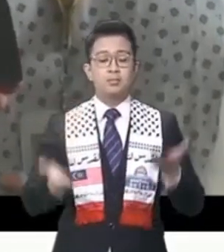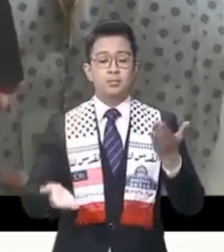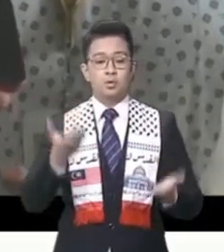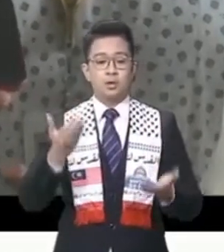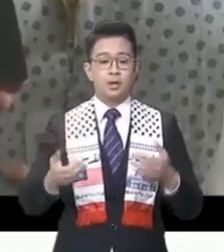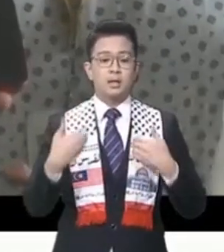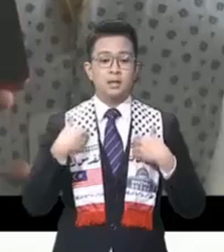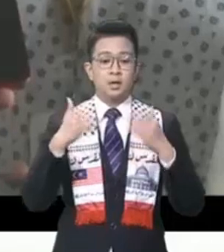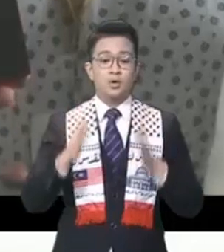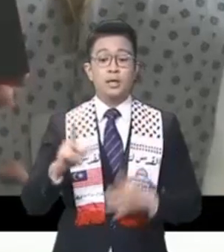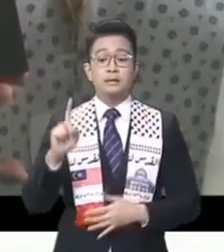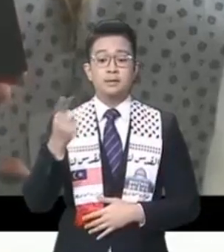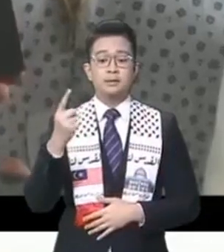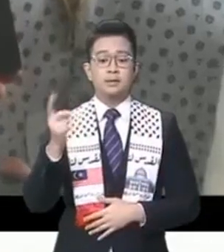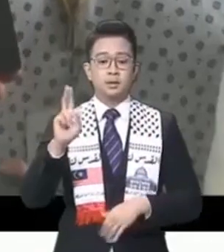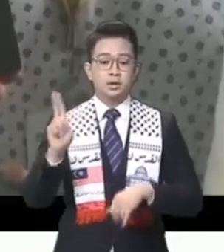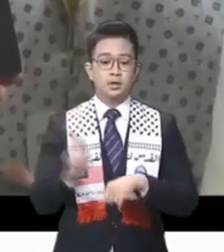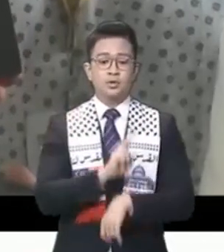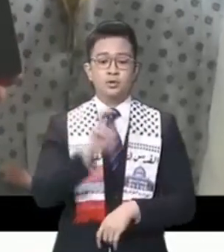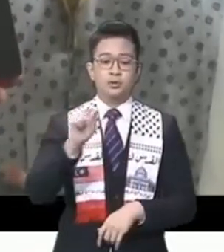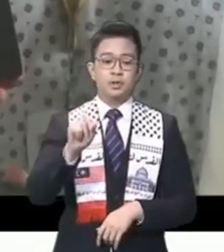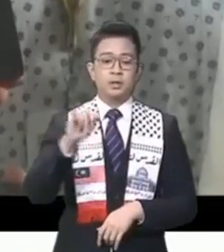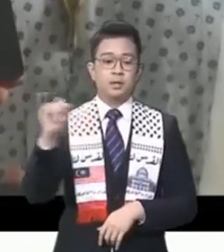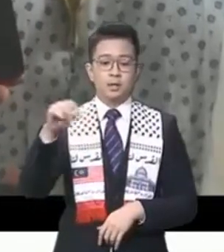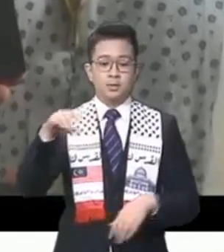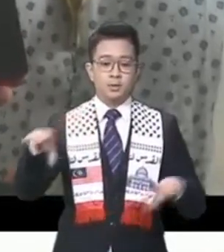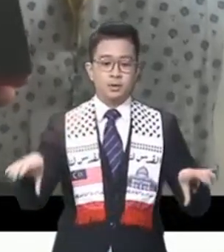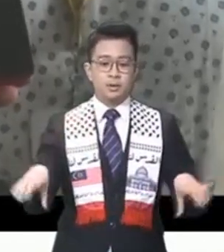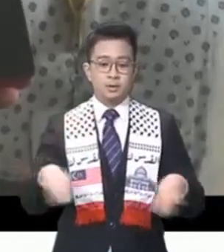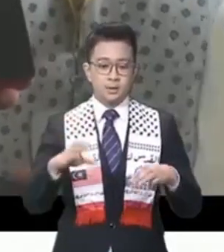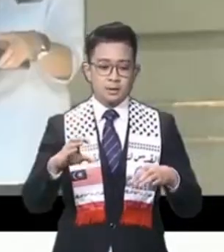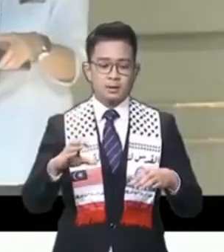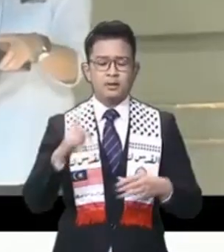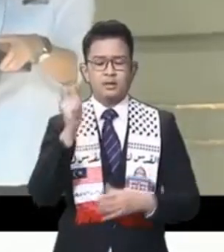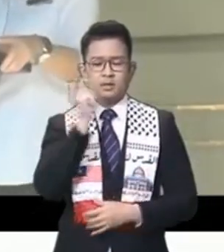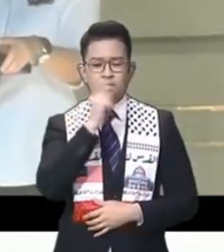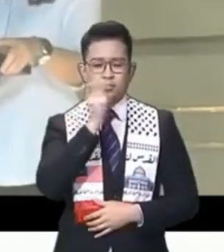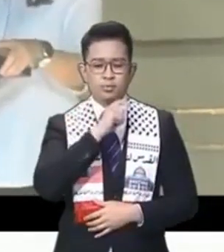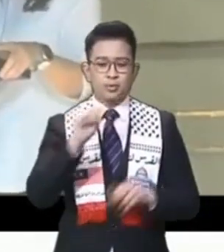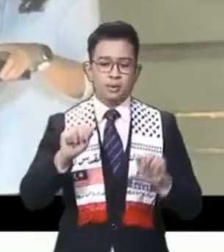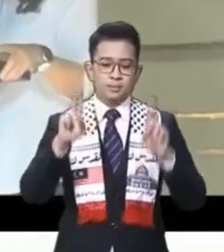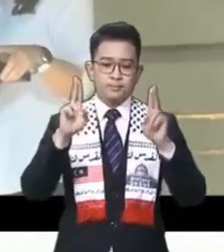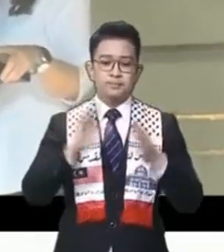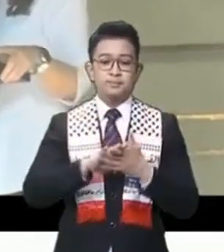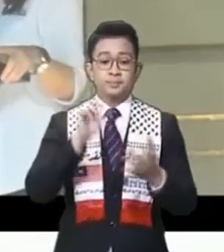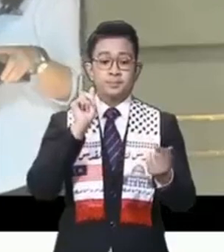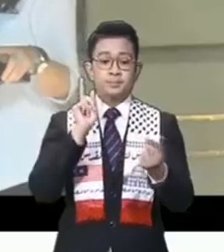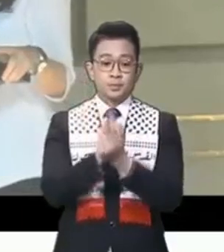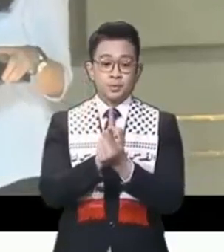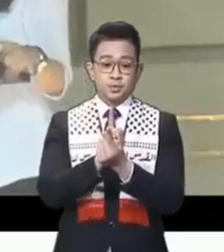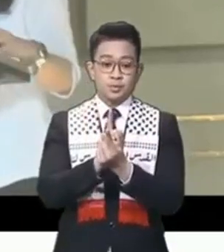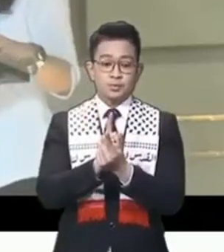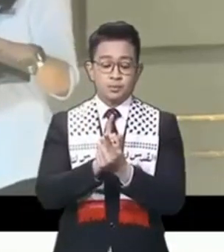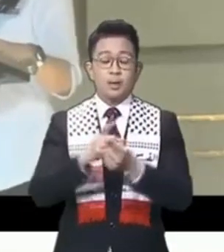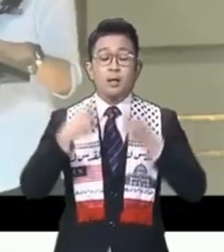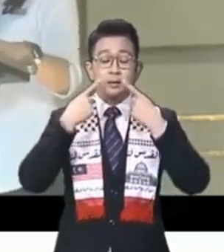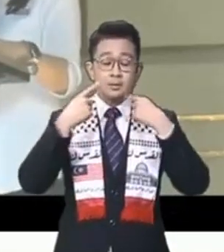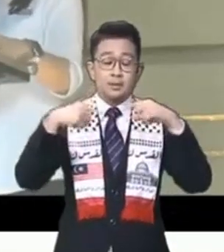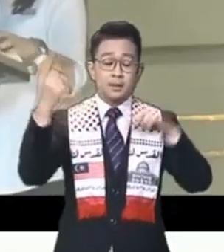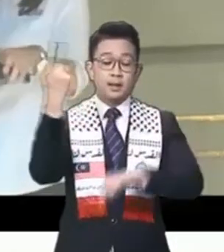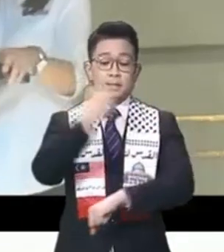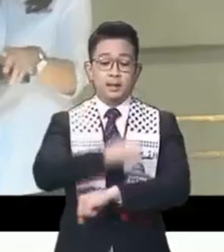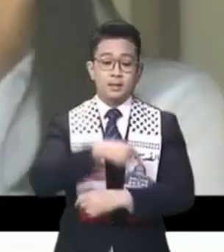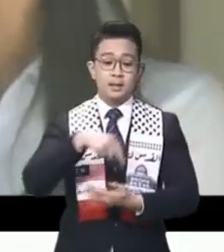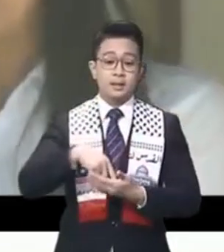juga ada orang yang sengajanya guna pakai Ai untuk create fake content beliau ditemui pada program Cemerlang hari ini